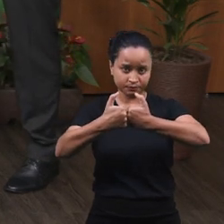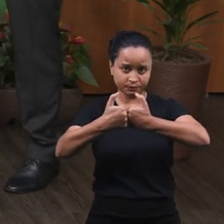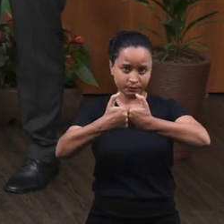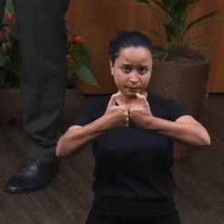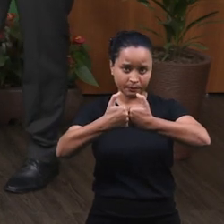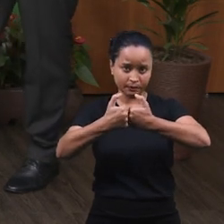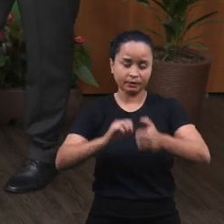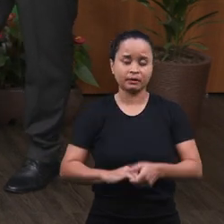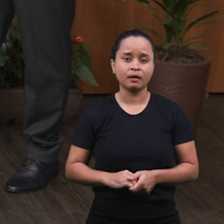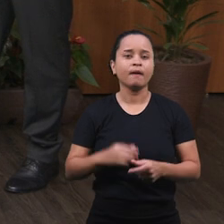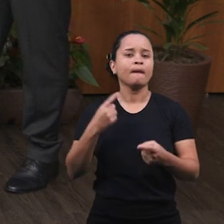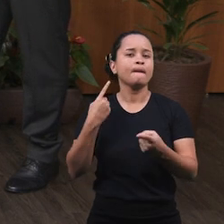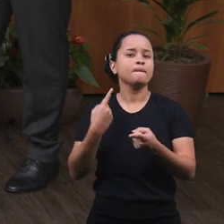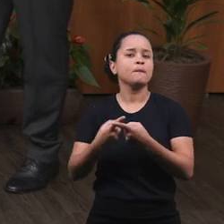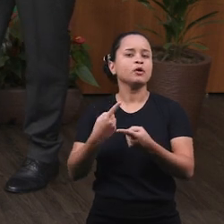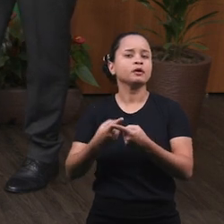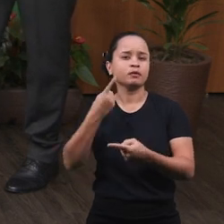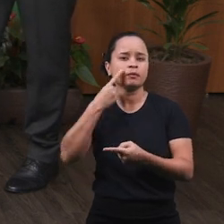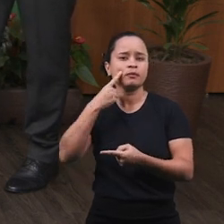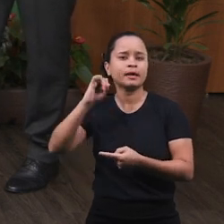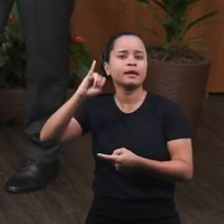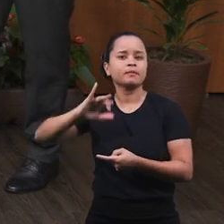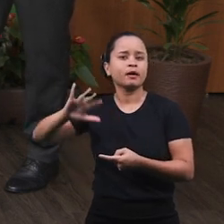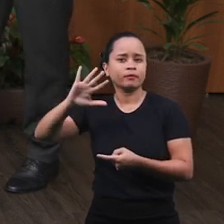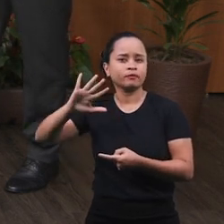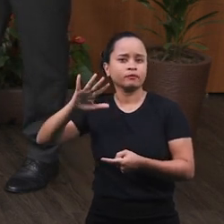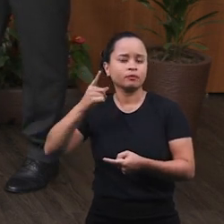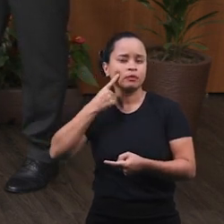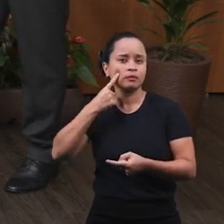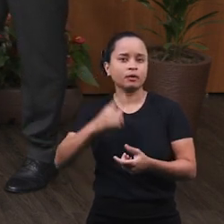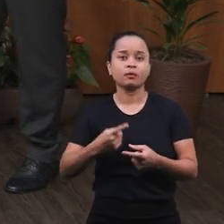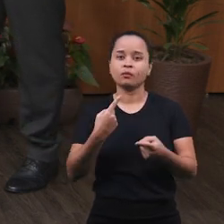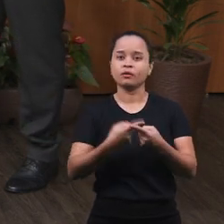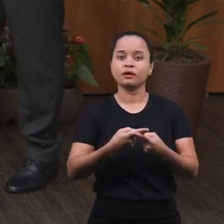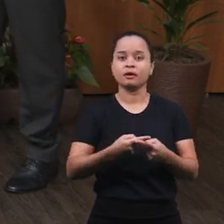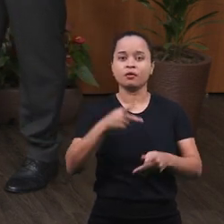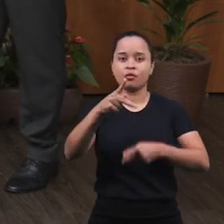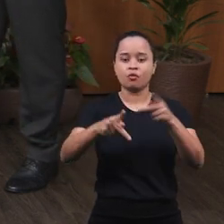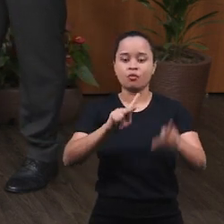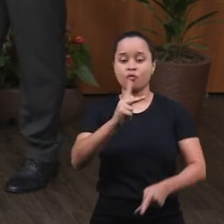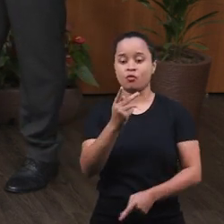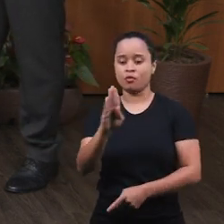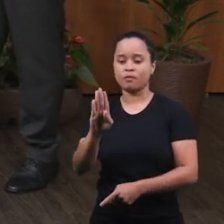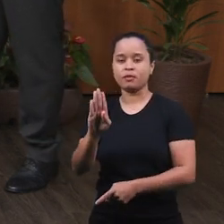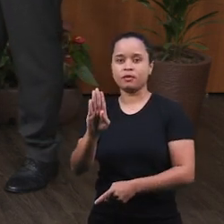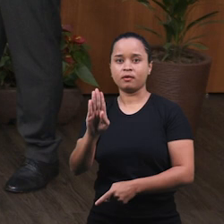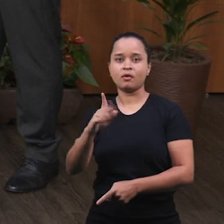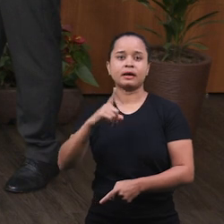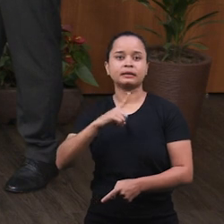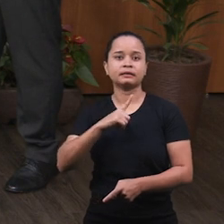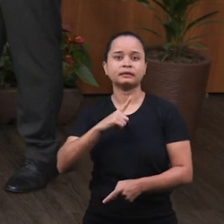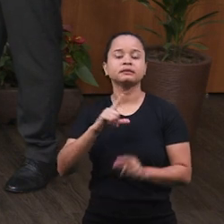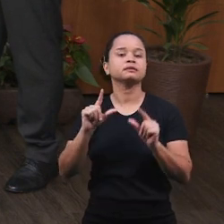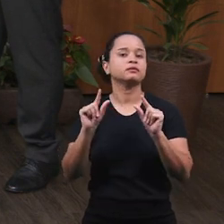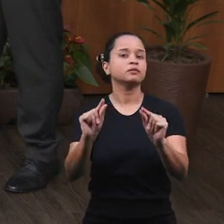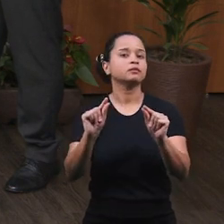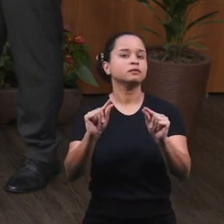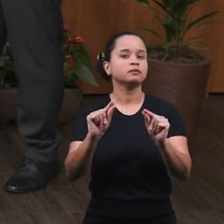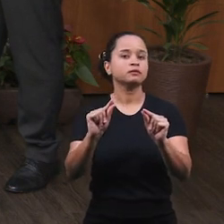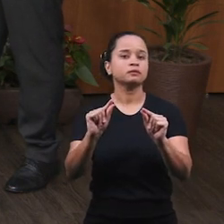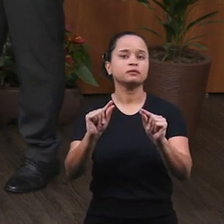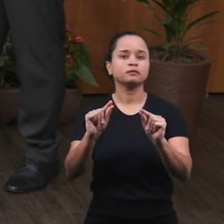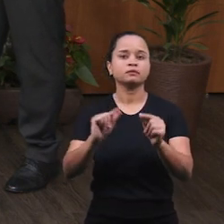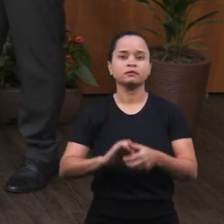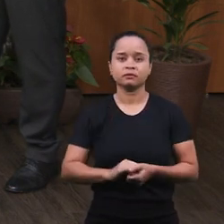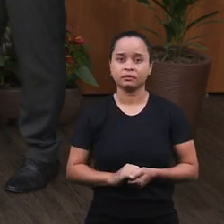appelé tabernacle. Parce que les Hébreux, comme nous avons déjà vu, ils habitaient dans le désert